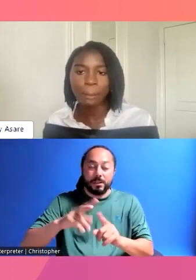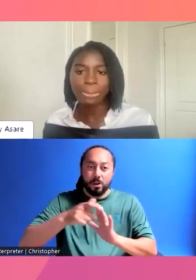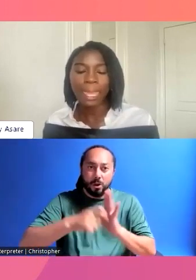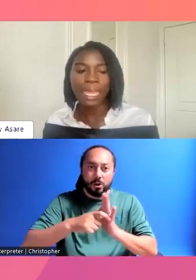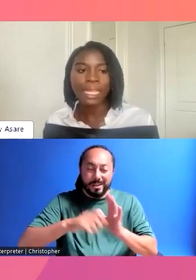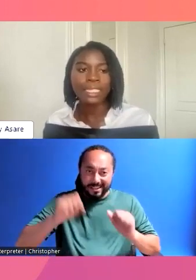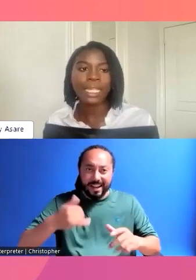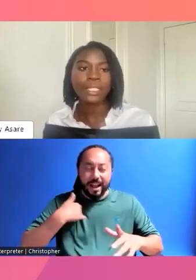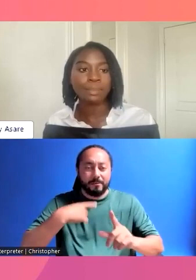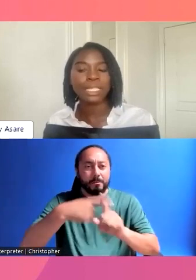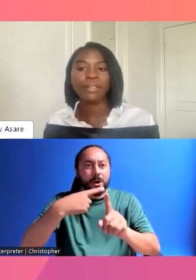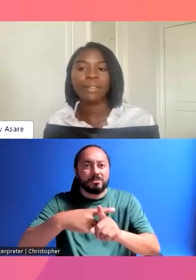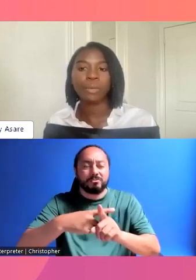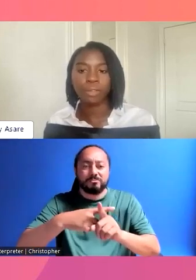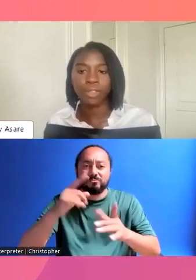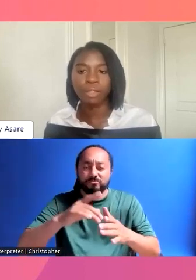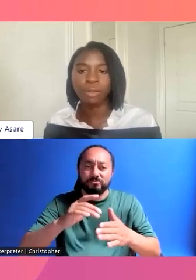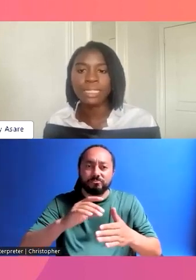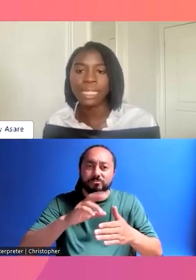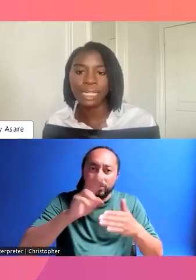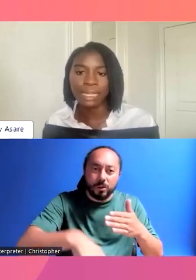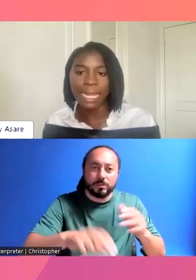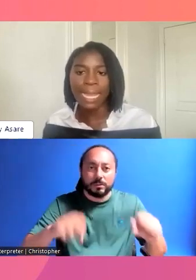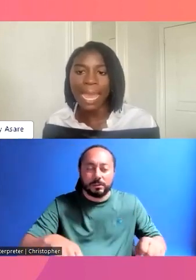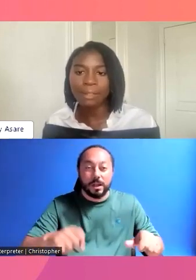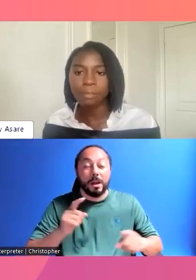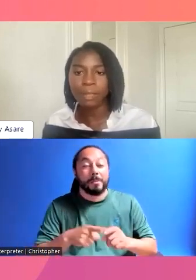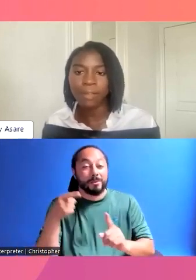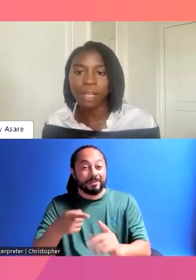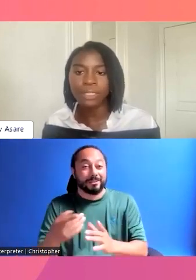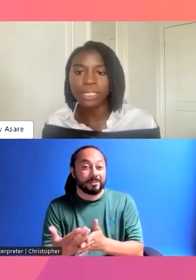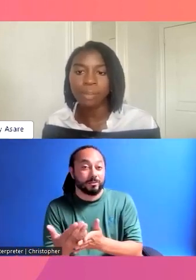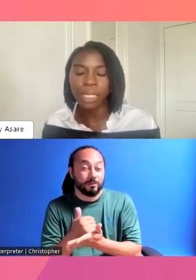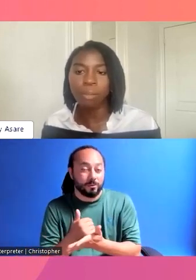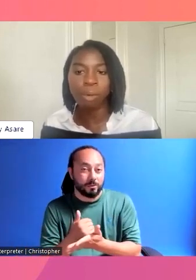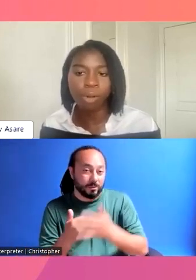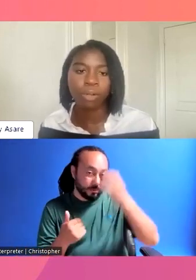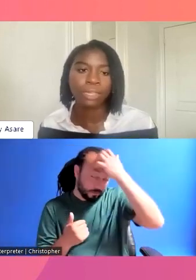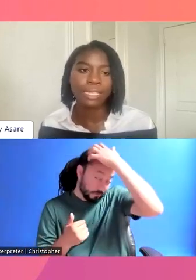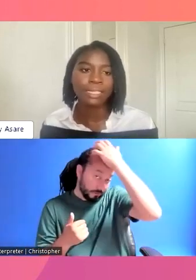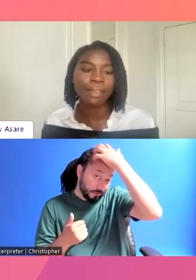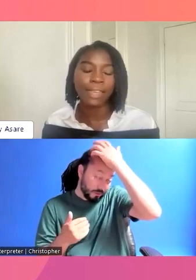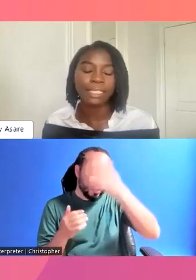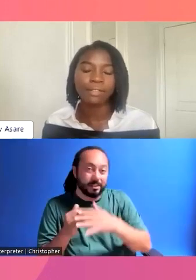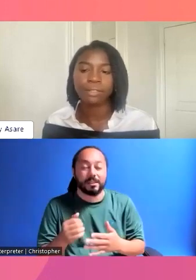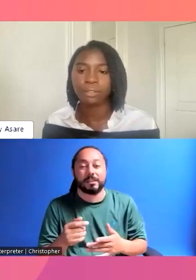ce soutien peut donner des résultats positifs, mais certains sont négatifs. Et dans certains